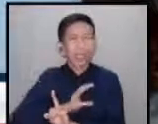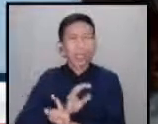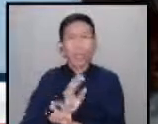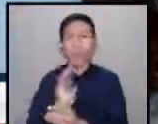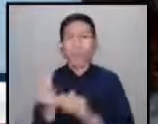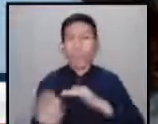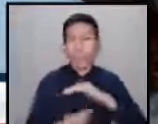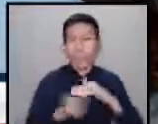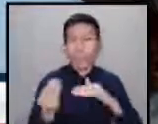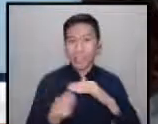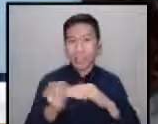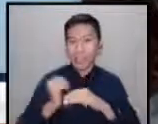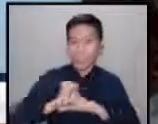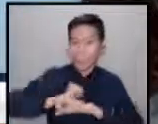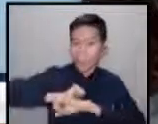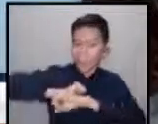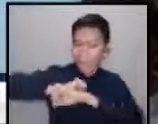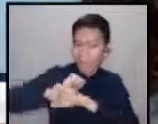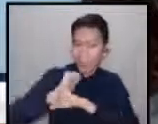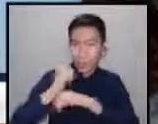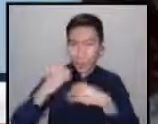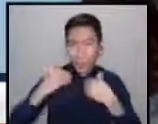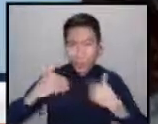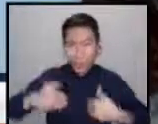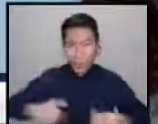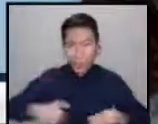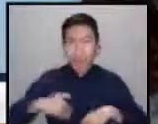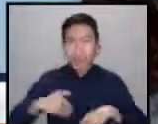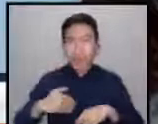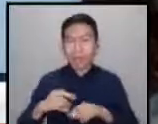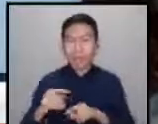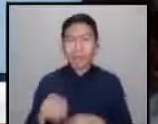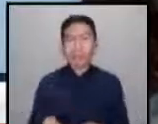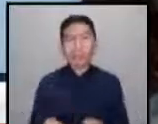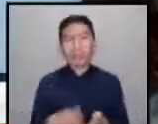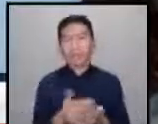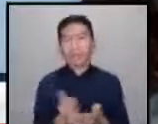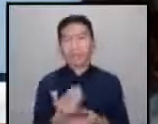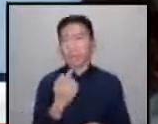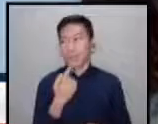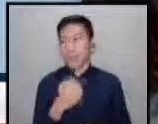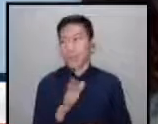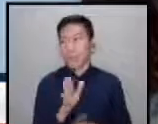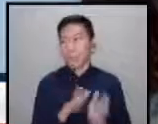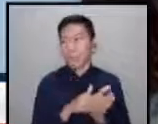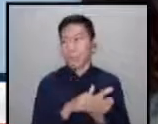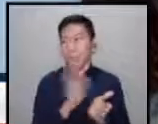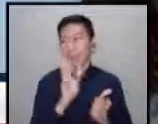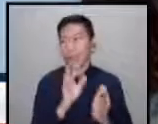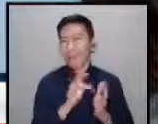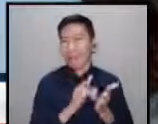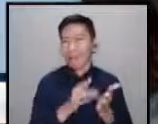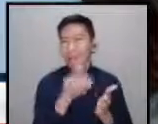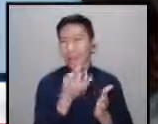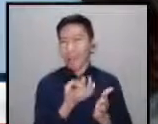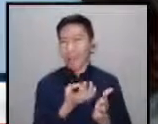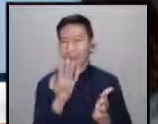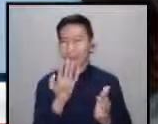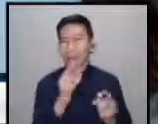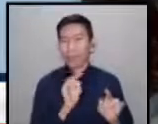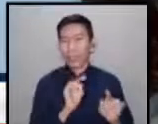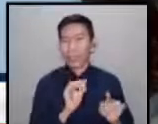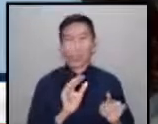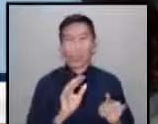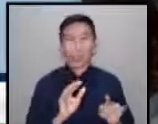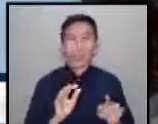can take in, no? Misa kasi sabi natin, napakamahal itong mga immunomodulator na gamot, is what?